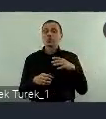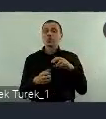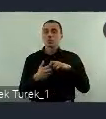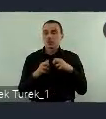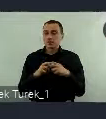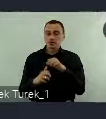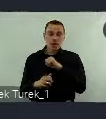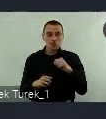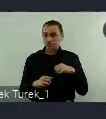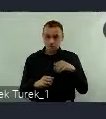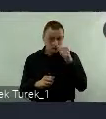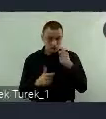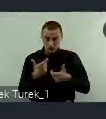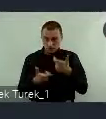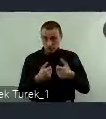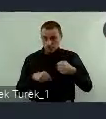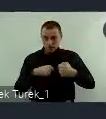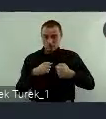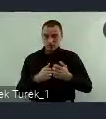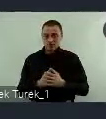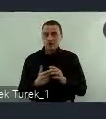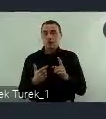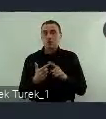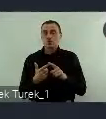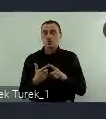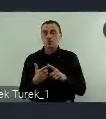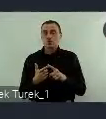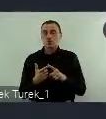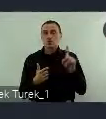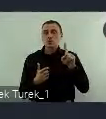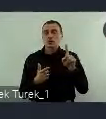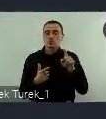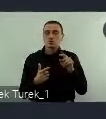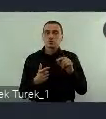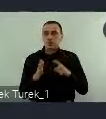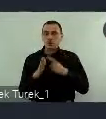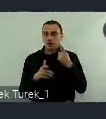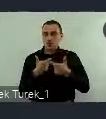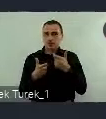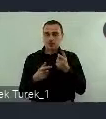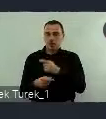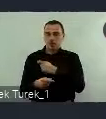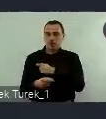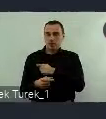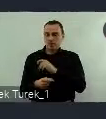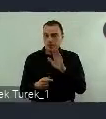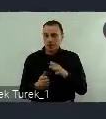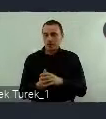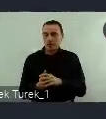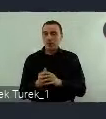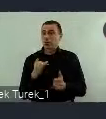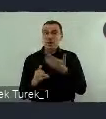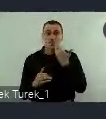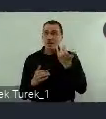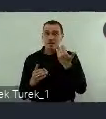samodzielność po drugie jest to słabe doświadczenia emocjonalne dla użytkowników sytuacji w której nic innego nie da się zrobić żadnego